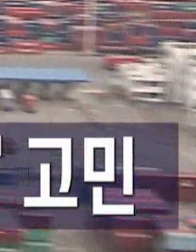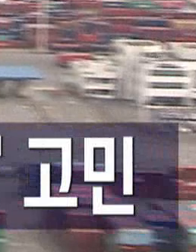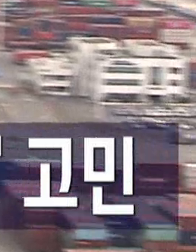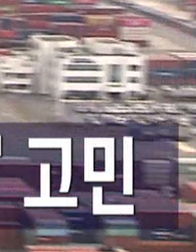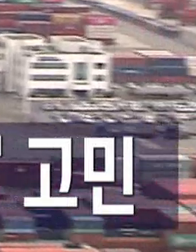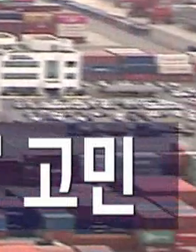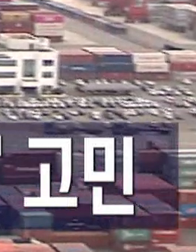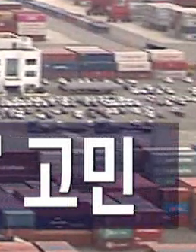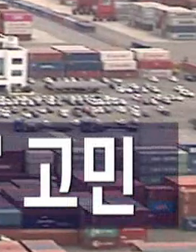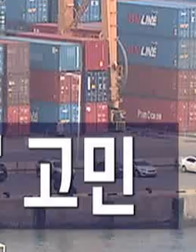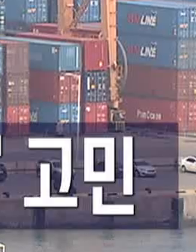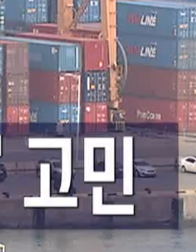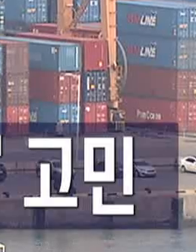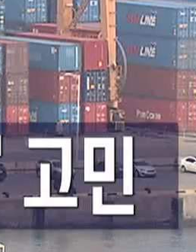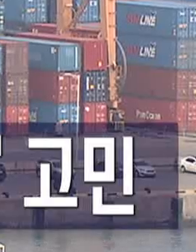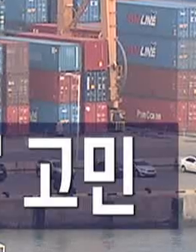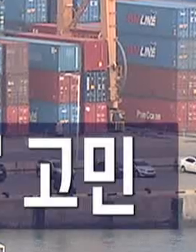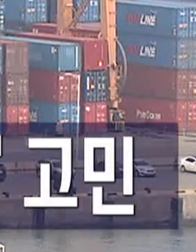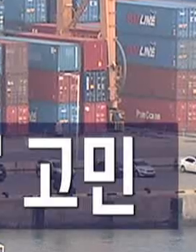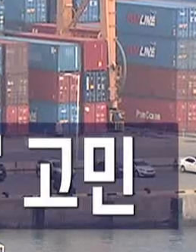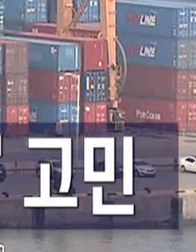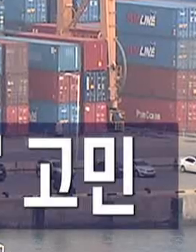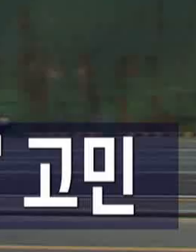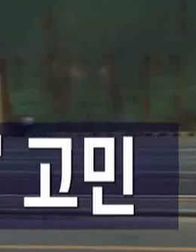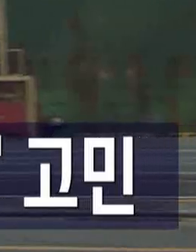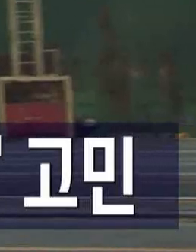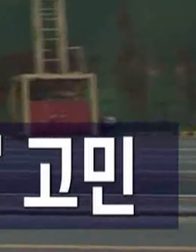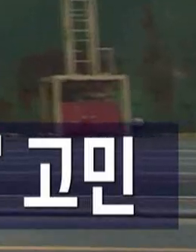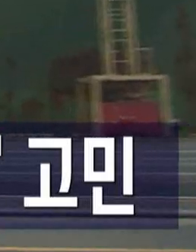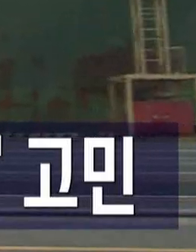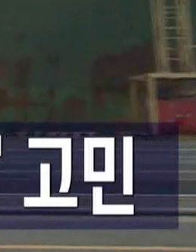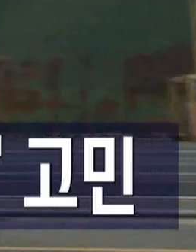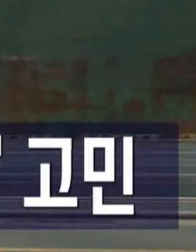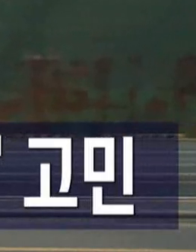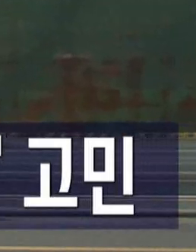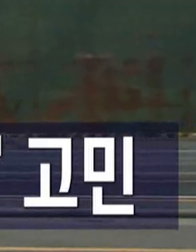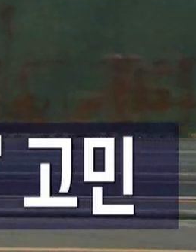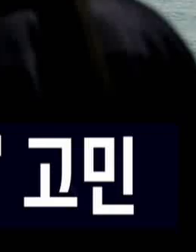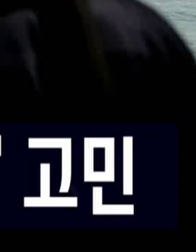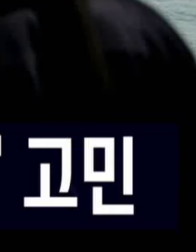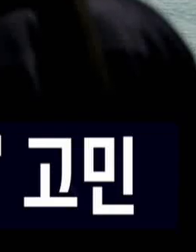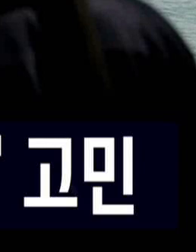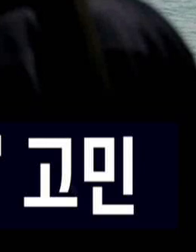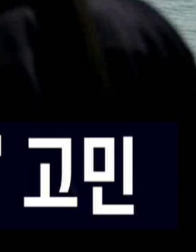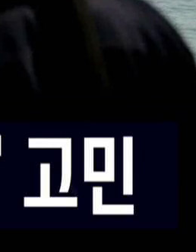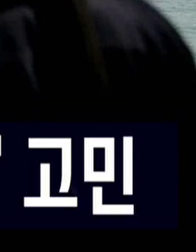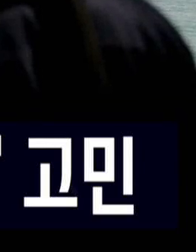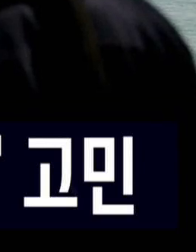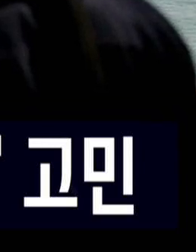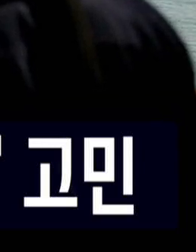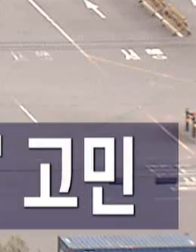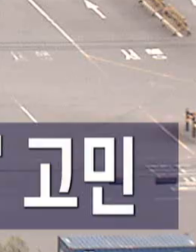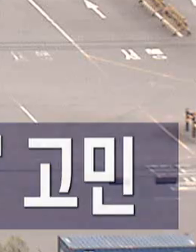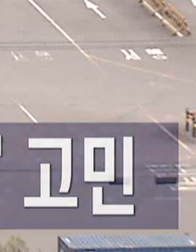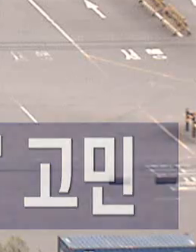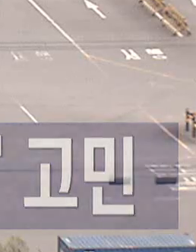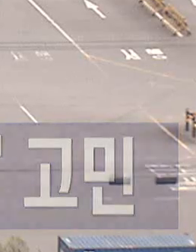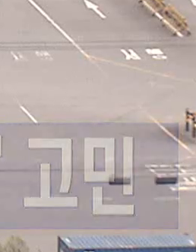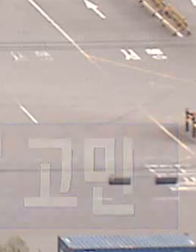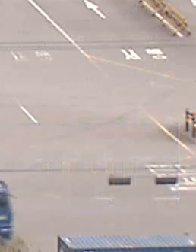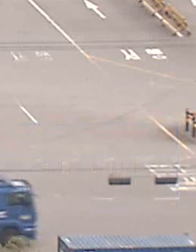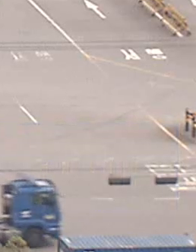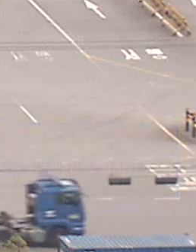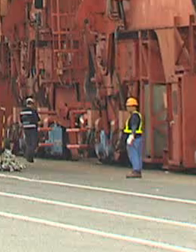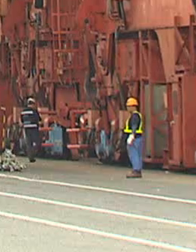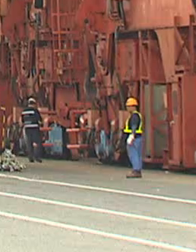여수 광양항 의총 물동량이 2년 연속 3억 톤을 넘어섰습니다 하지만 컨테이너 물동량 증가세는 주춤 에 1만